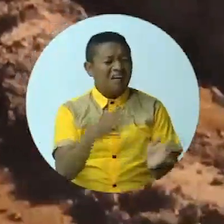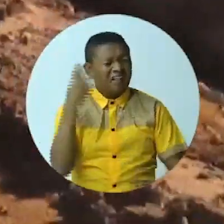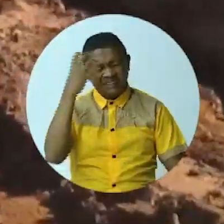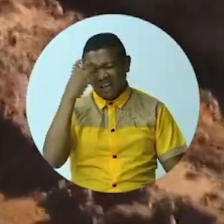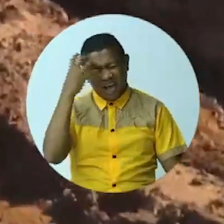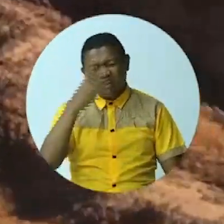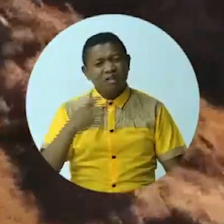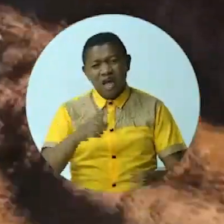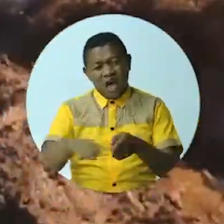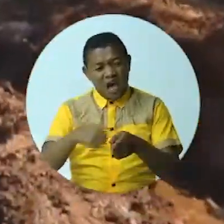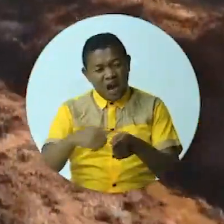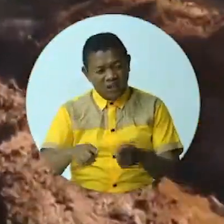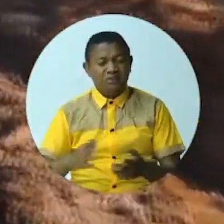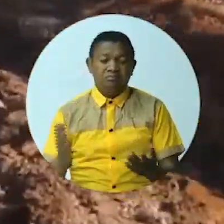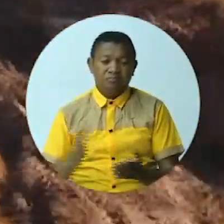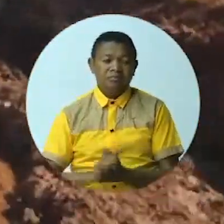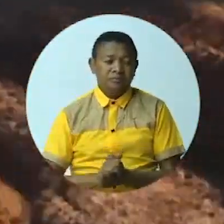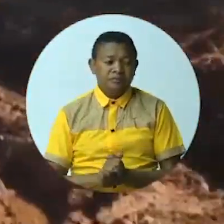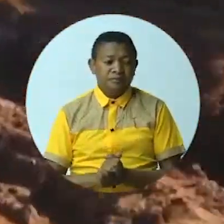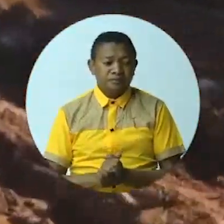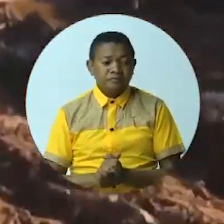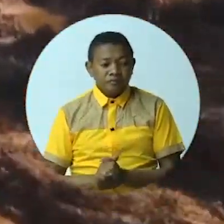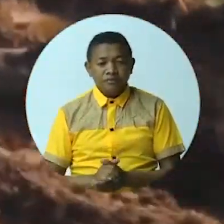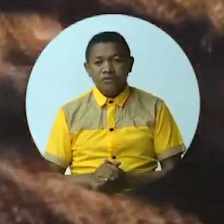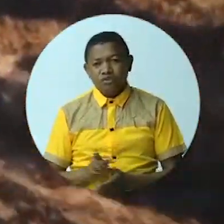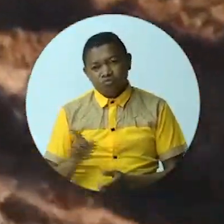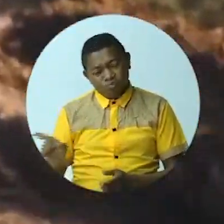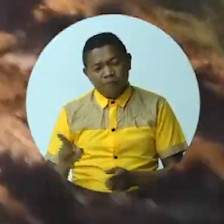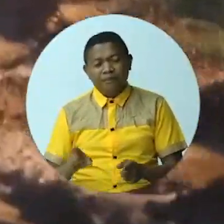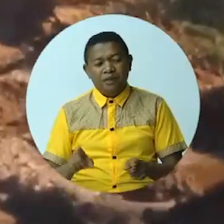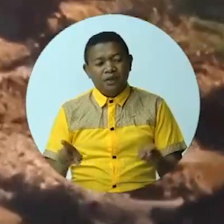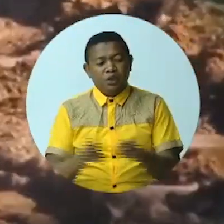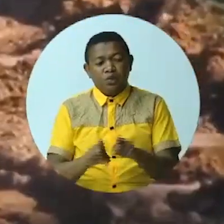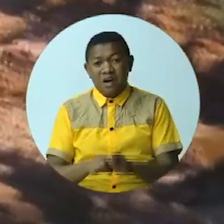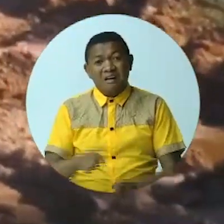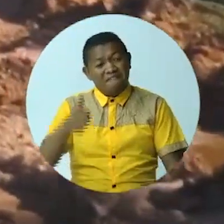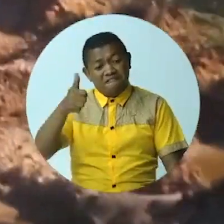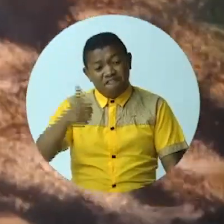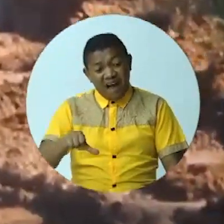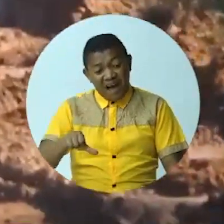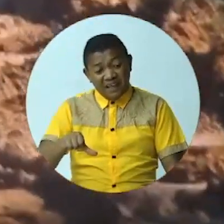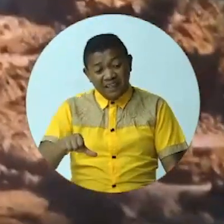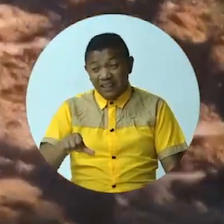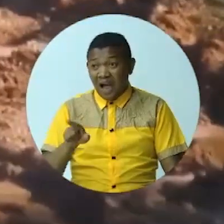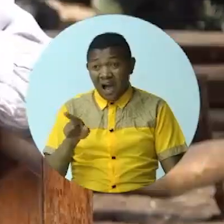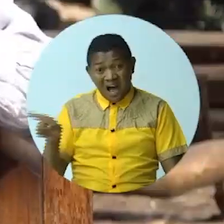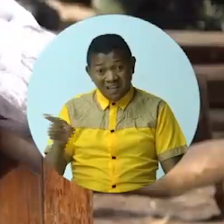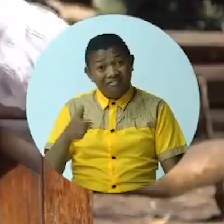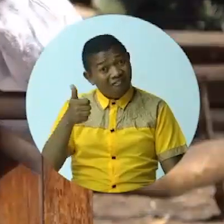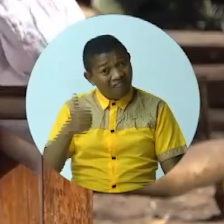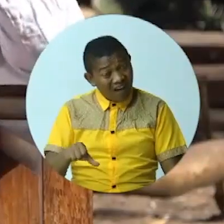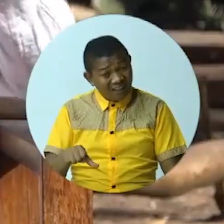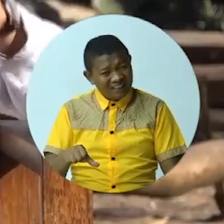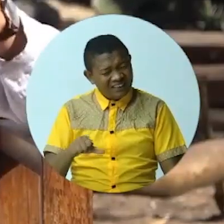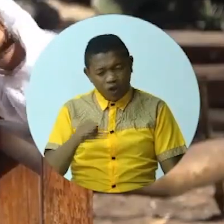dia ny vary atiatsimo no anisan'ny vary lafo indrindra manerana ny madagasikara ny zavatra